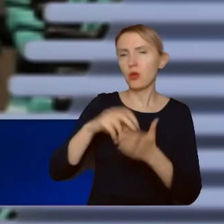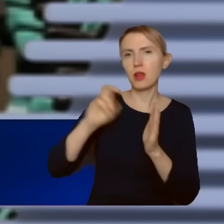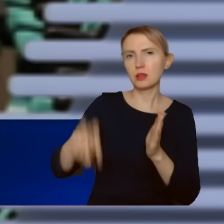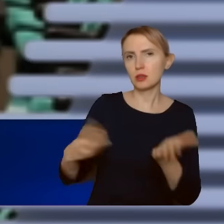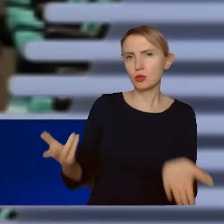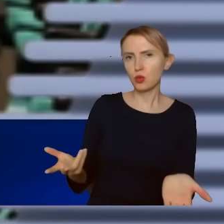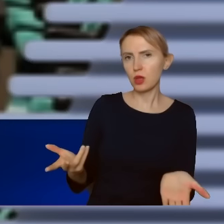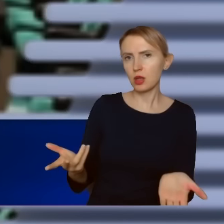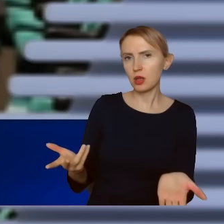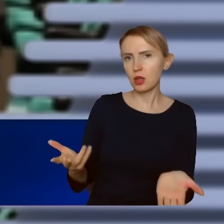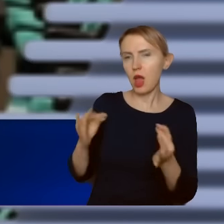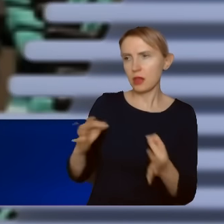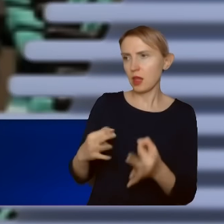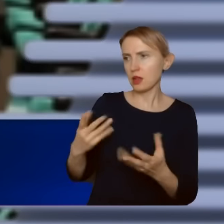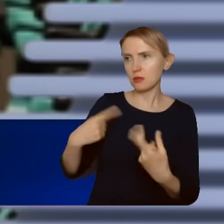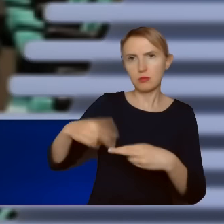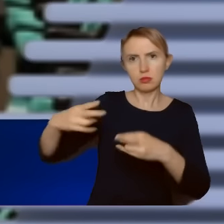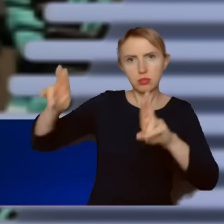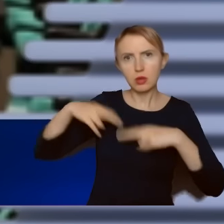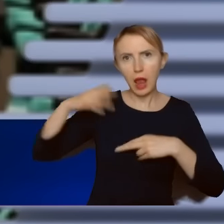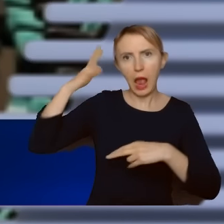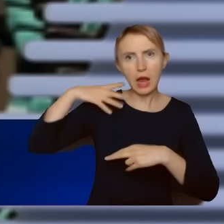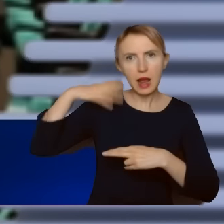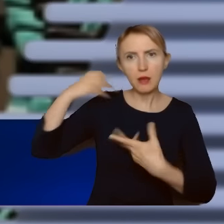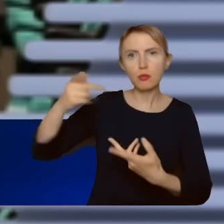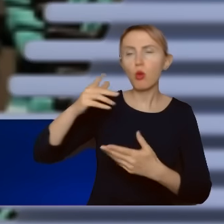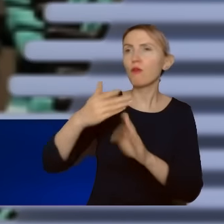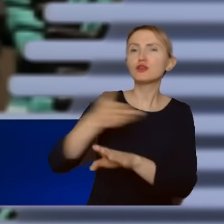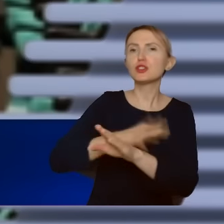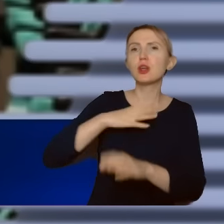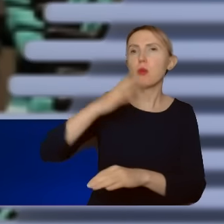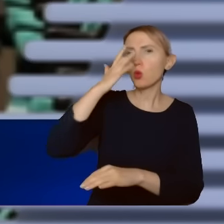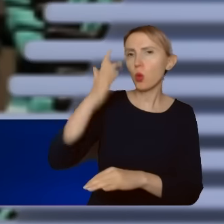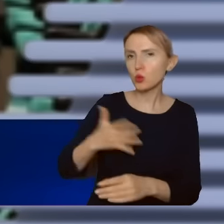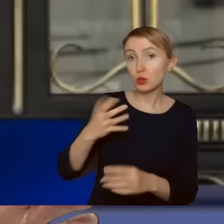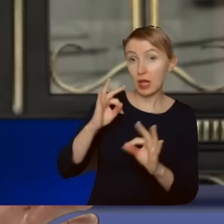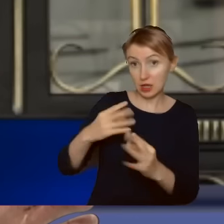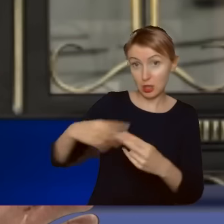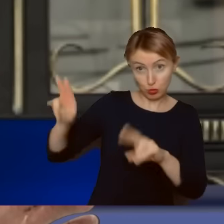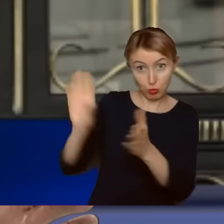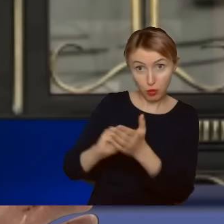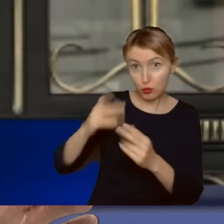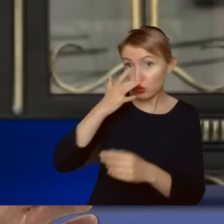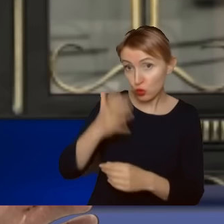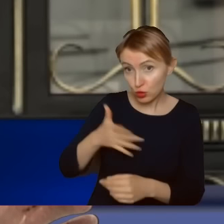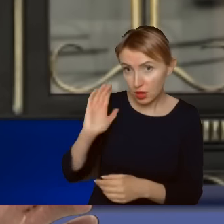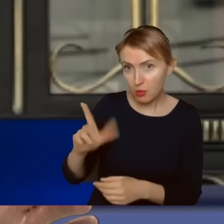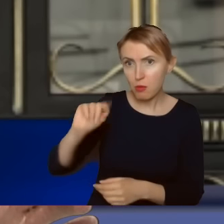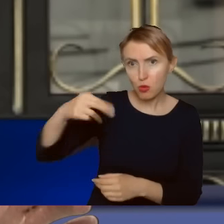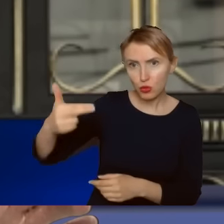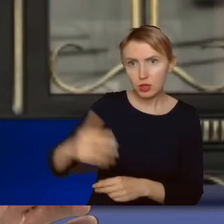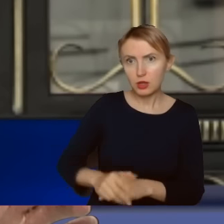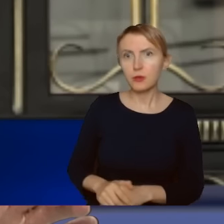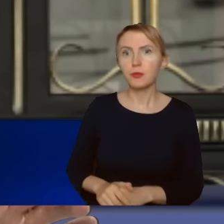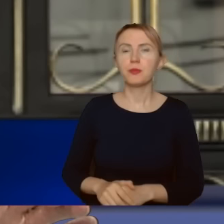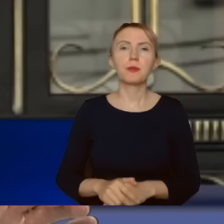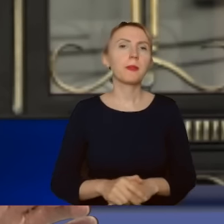redaktorze, bierzemy ją od krajów arabskich, bo wcześniej z Rosji braliśmy, że znowu z Rosji, znowu od Putina. Panie